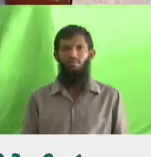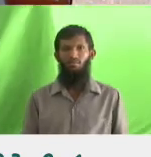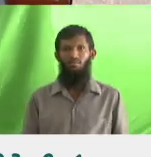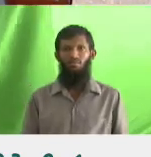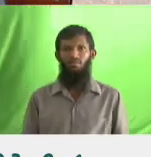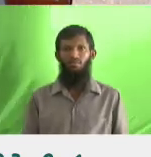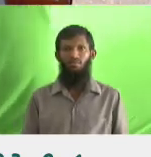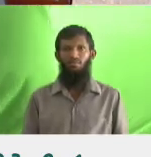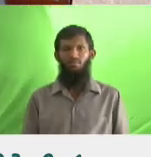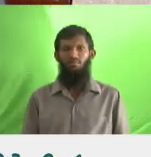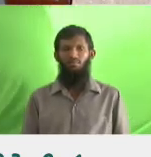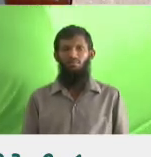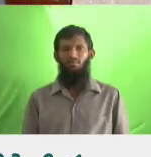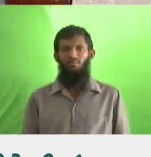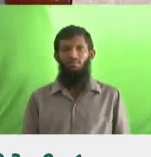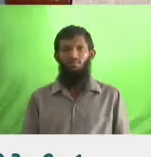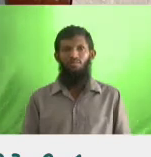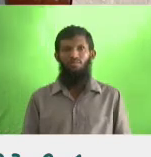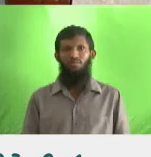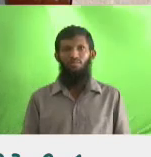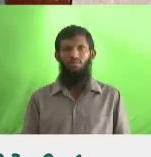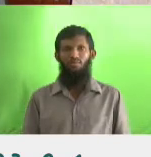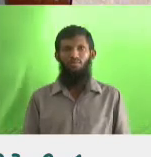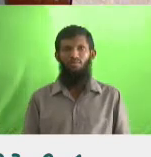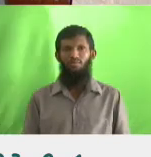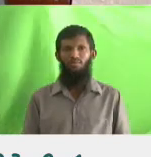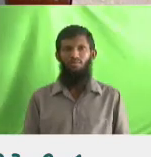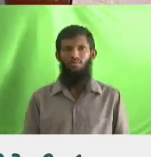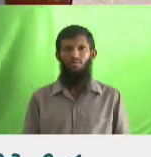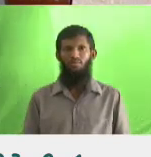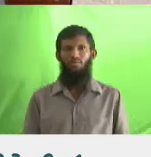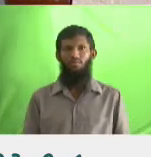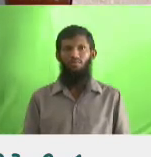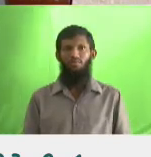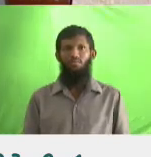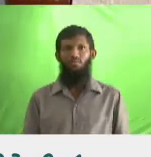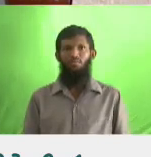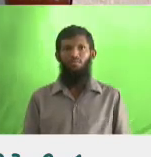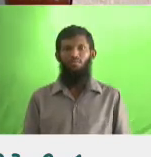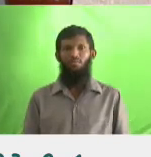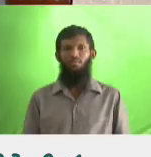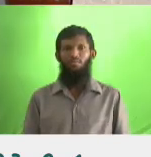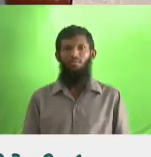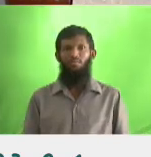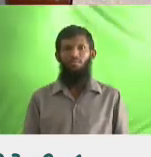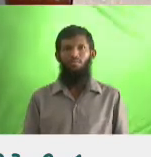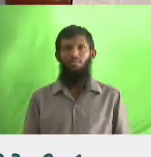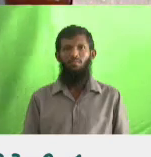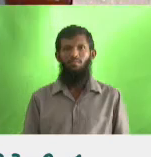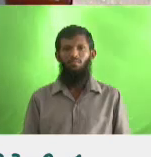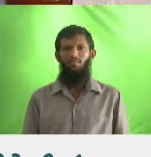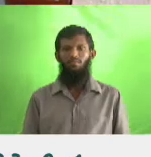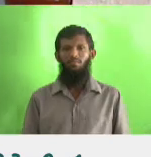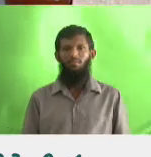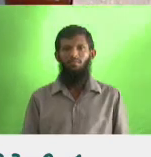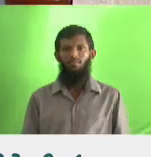ربنا إنك رؤوف رحيم. ربنا تقبل منا إنك أنت السميع العليم، وتب علينا إنك أنت التواب الرحيم.